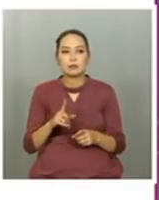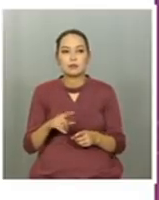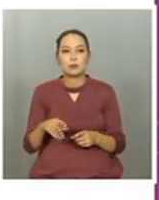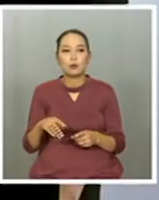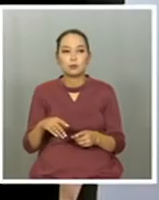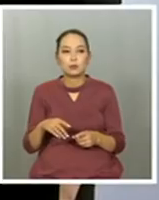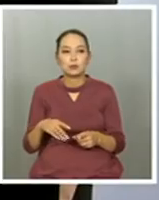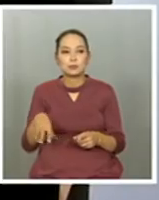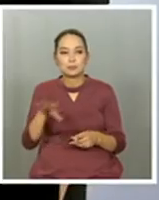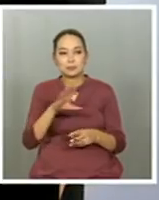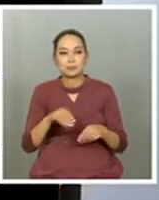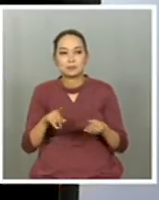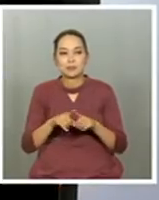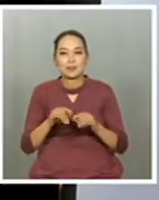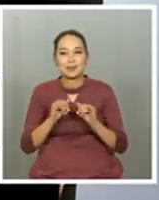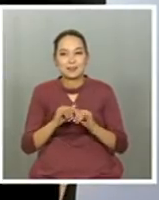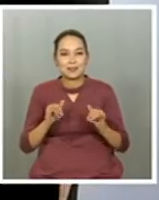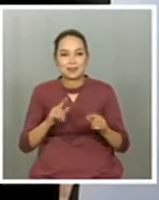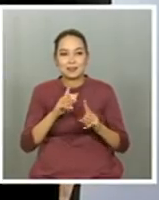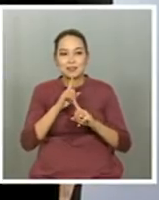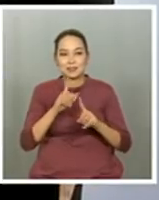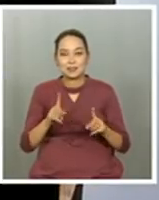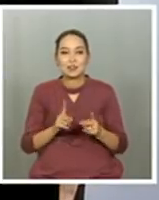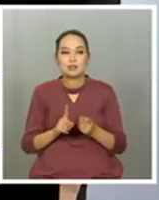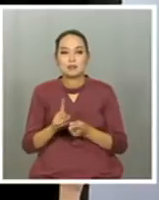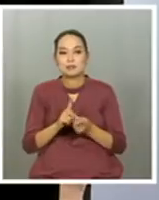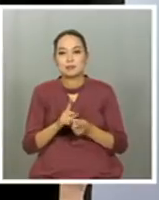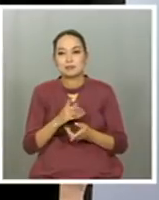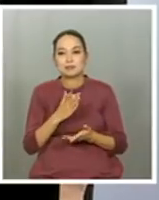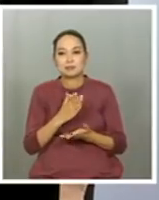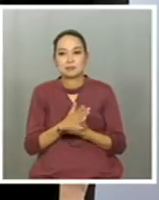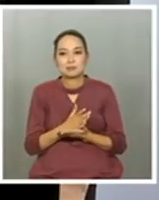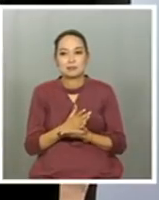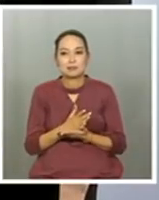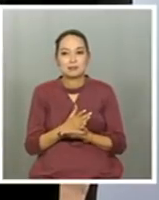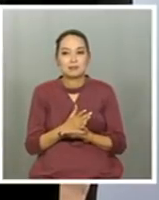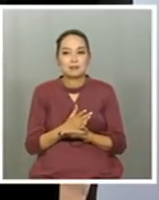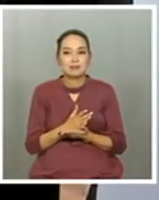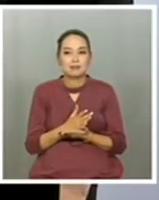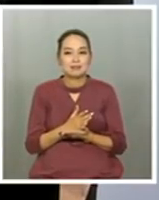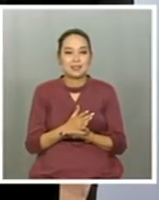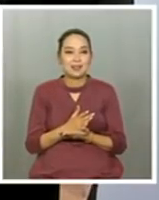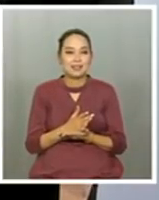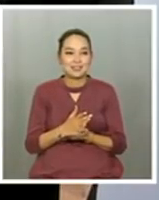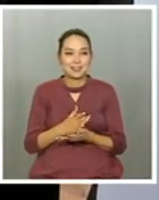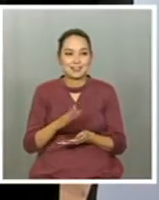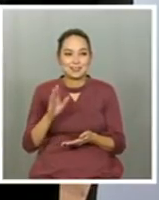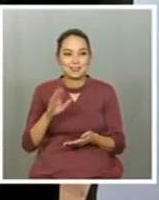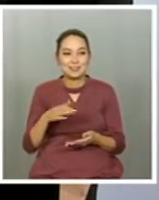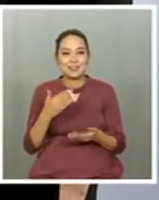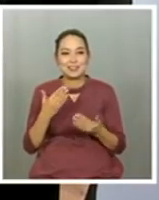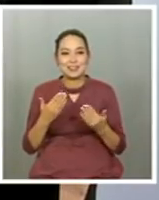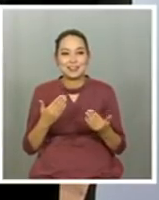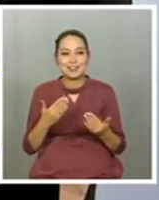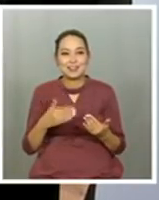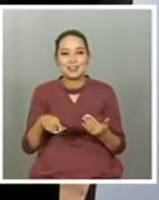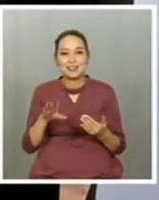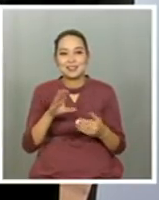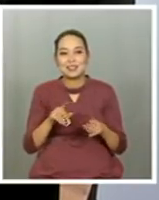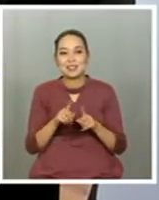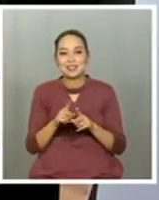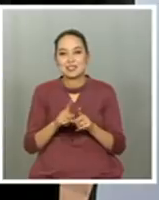Мысалы, бұл процесс жүру кезінде аталық жыныс жасушасына қосылмай, аналық жыныс